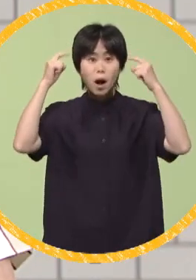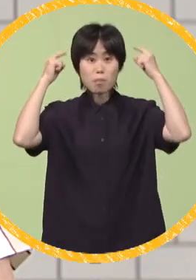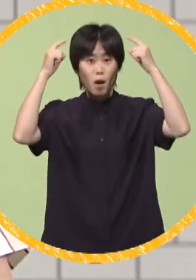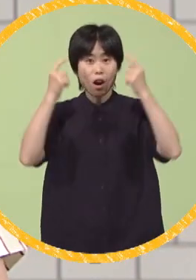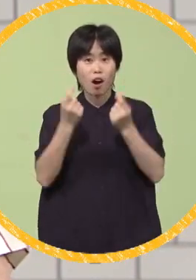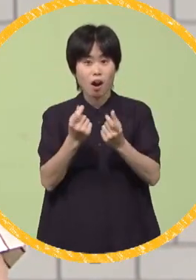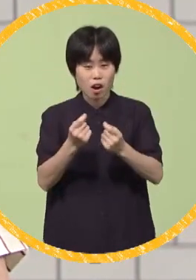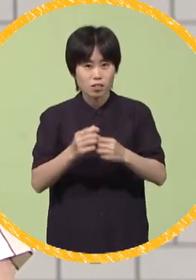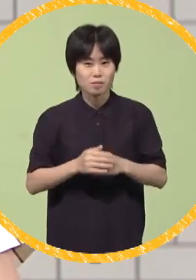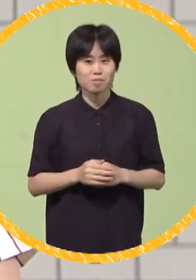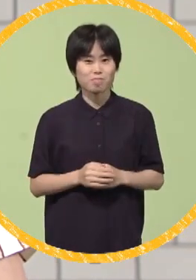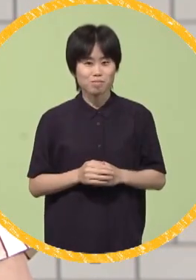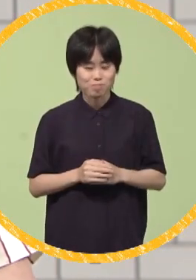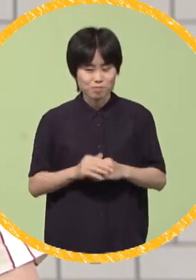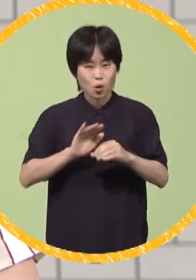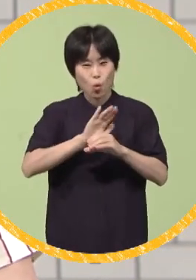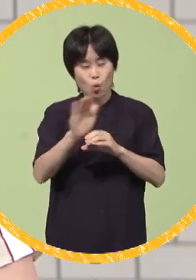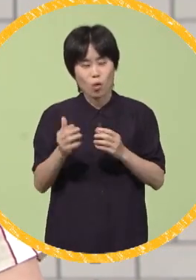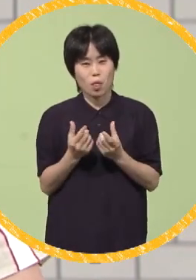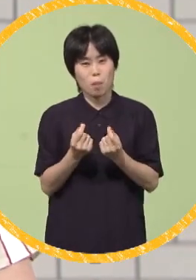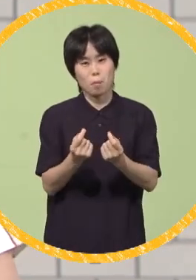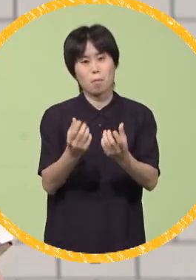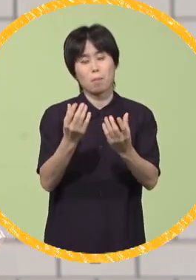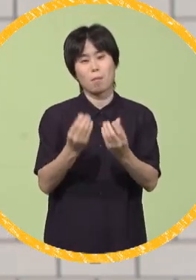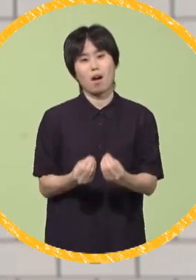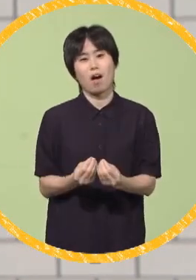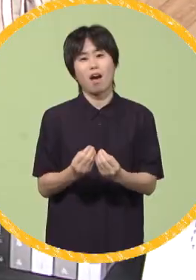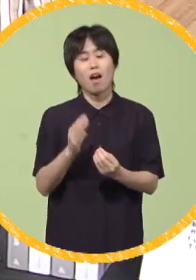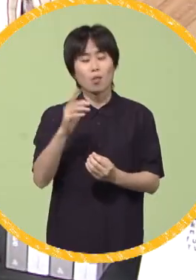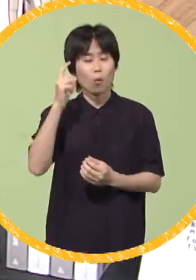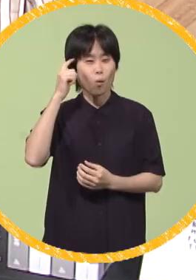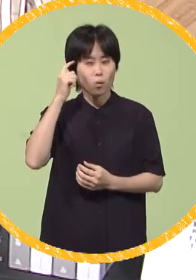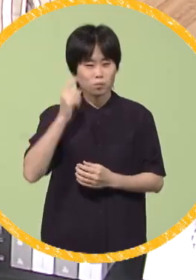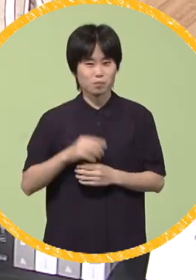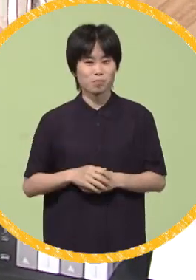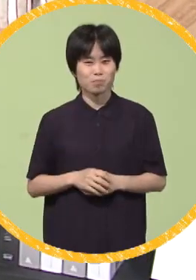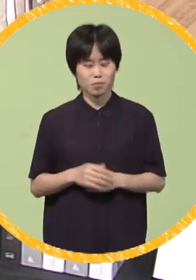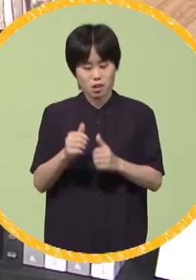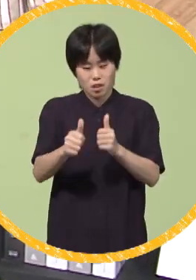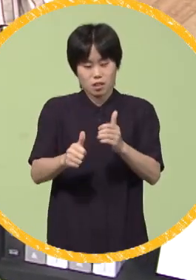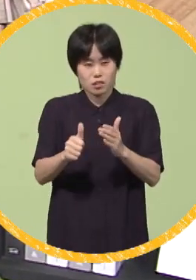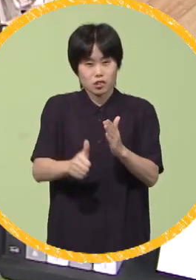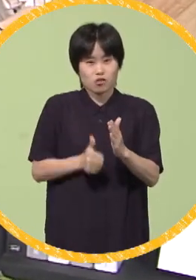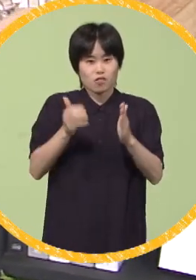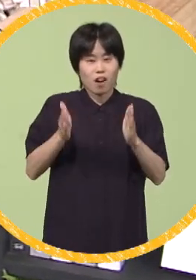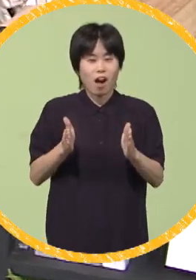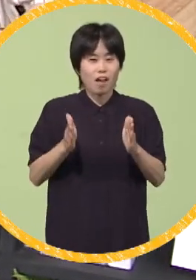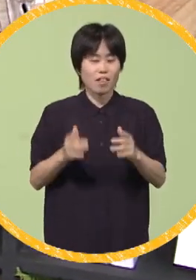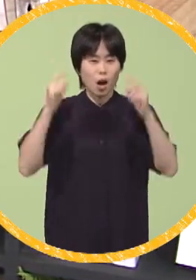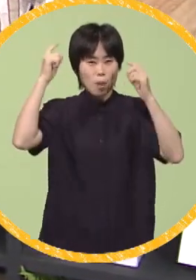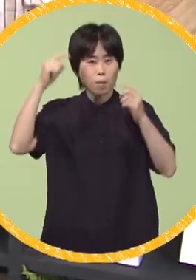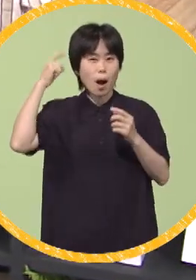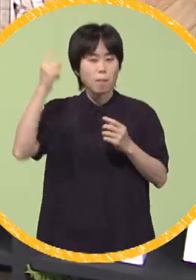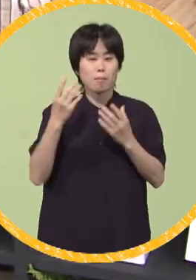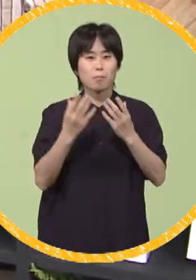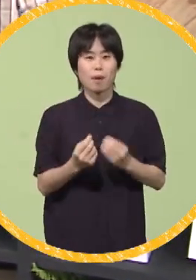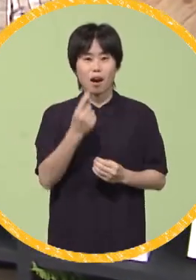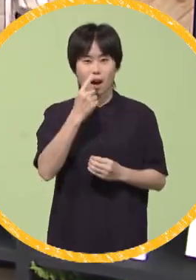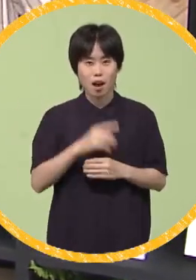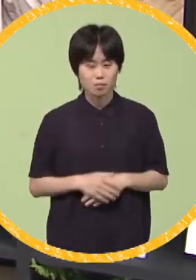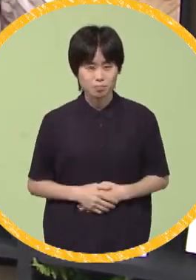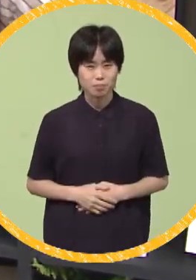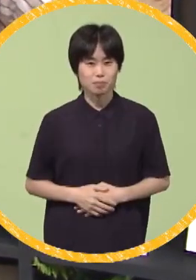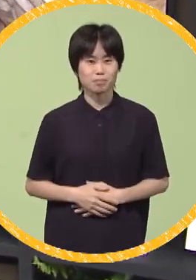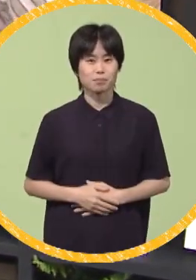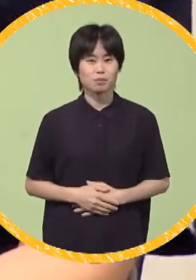ですね、やっぱアフターコロナということでね。 よくわかりませんけど、 自粛中でパーマにしましたけどもね、 はいはいはい、今日もよろしくお願いします